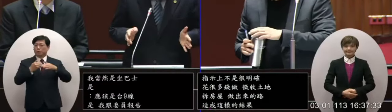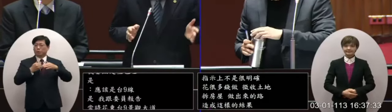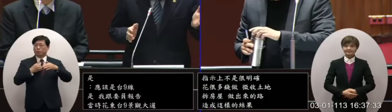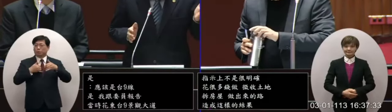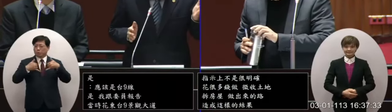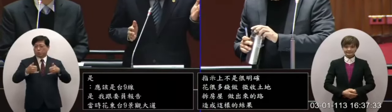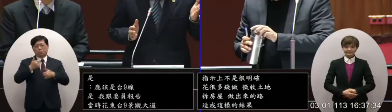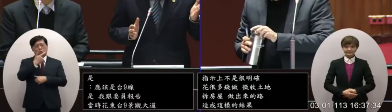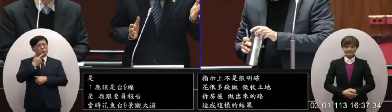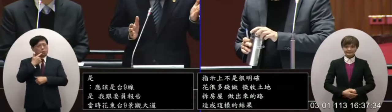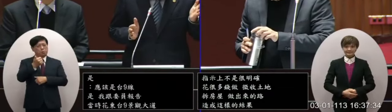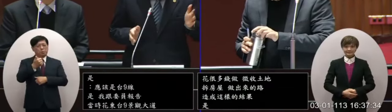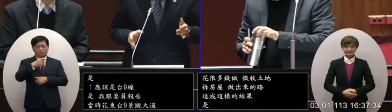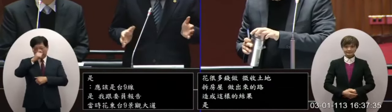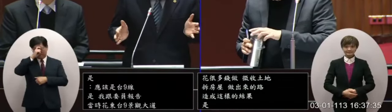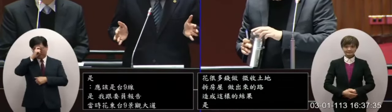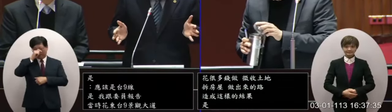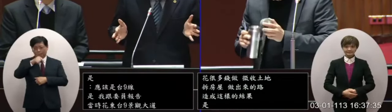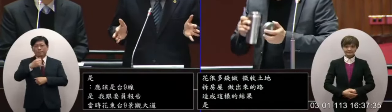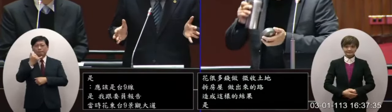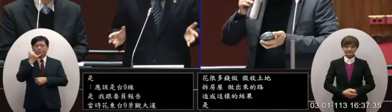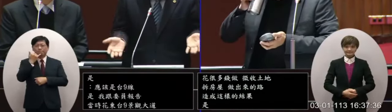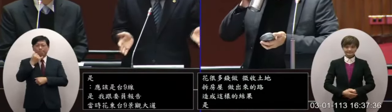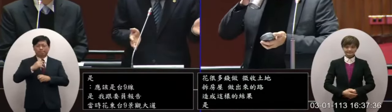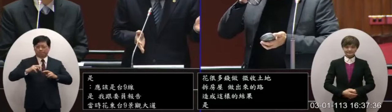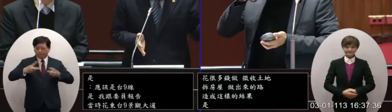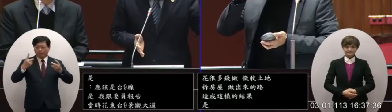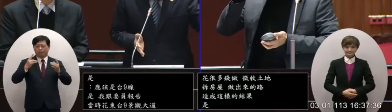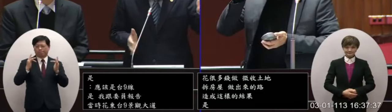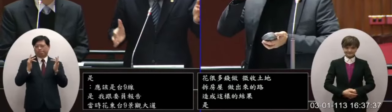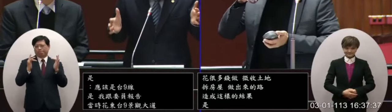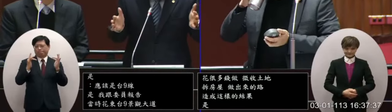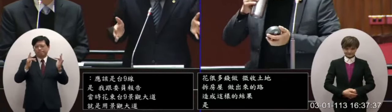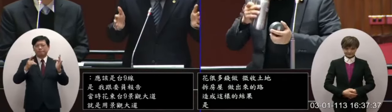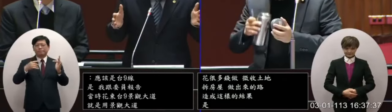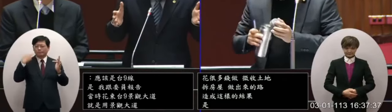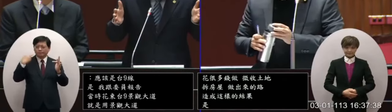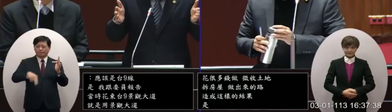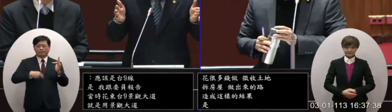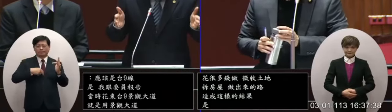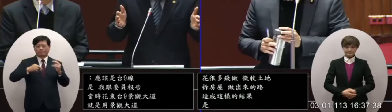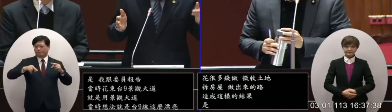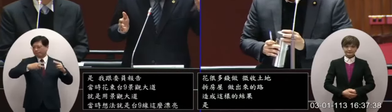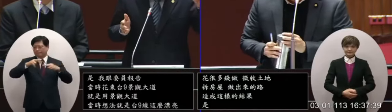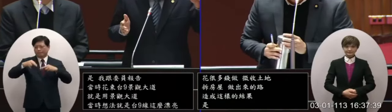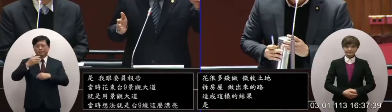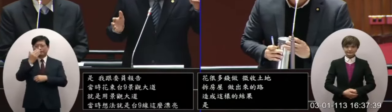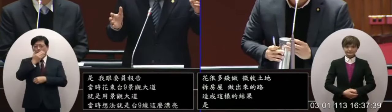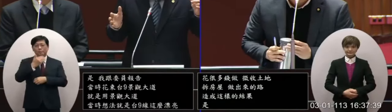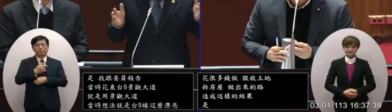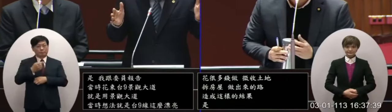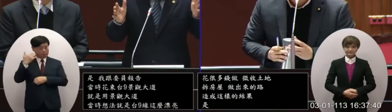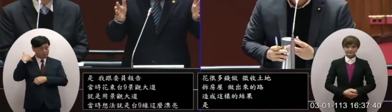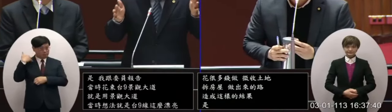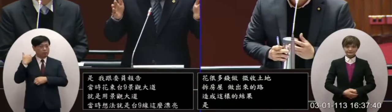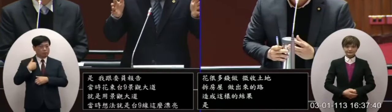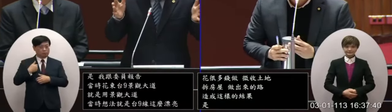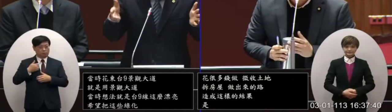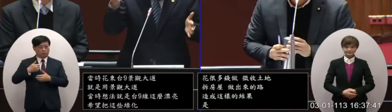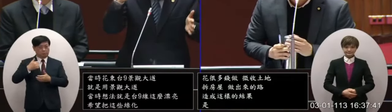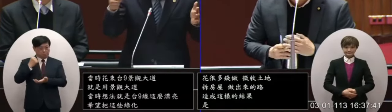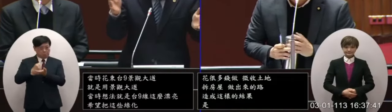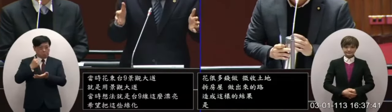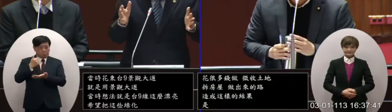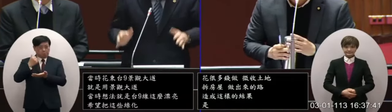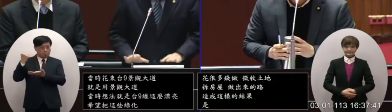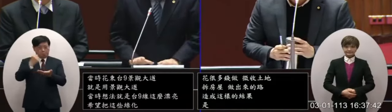漂亮，然后希望把这些绿化哈，那、这个再把它弄得更，它这个有得名啊，就是得